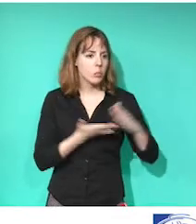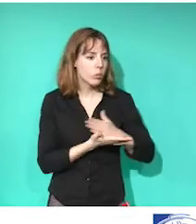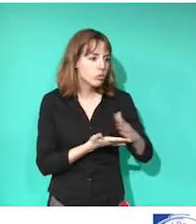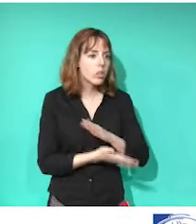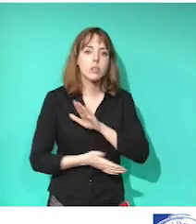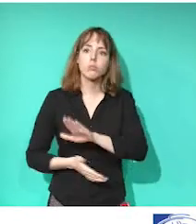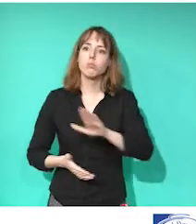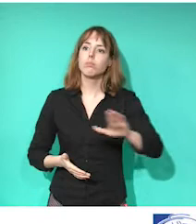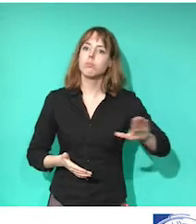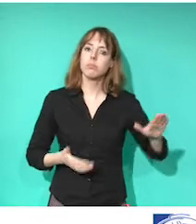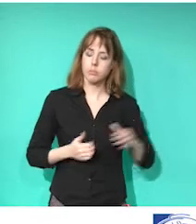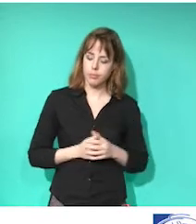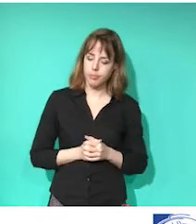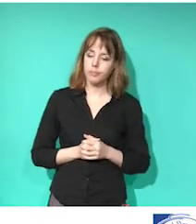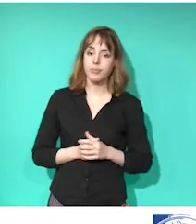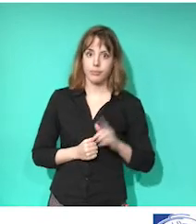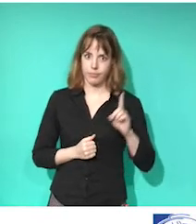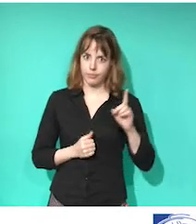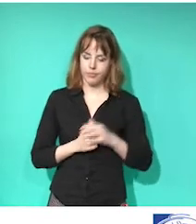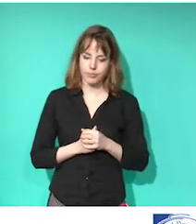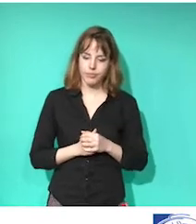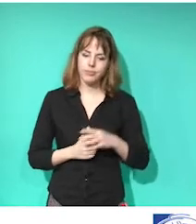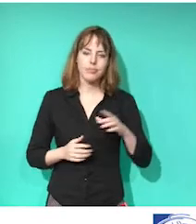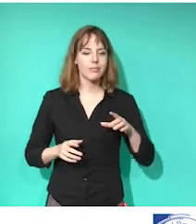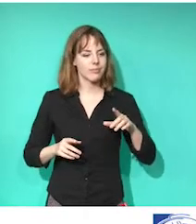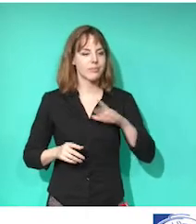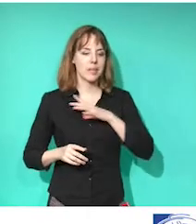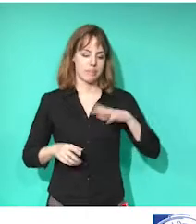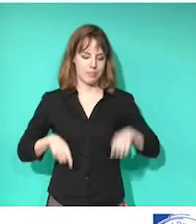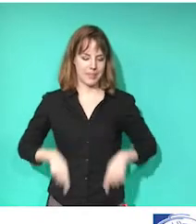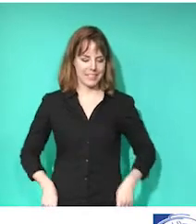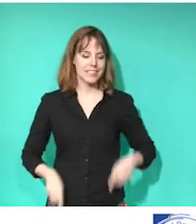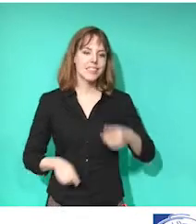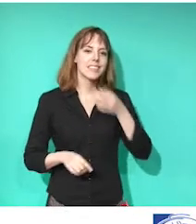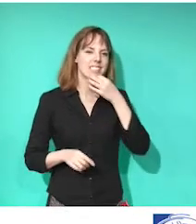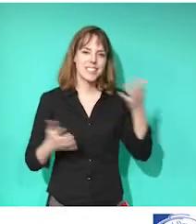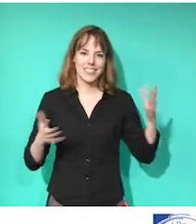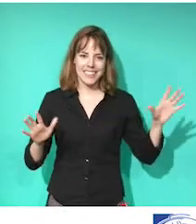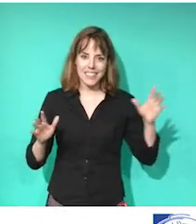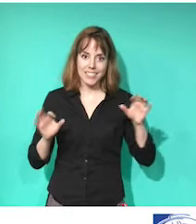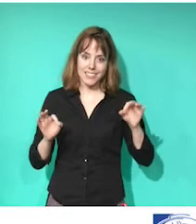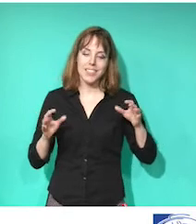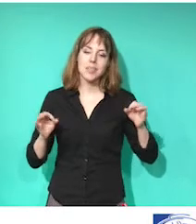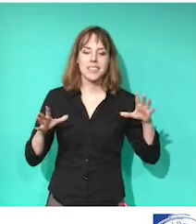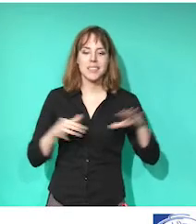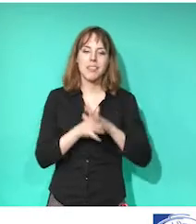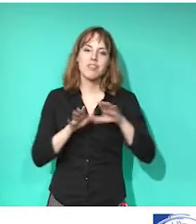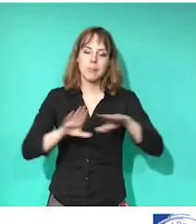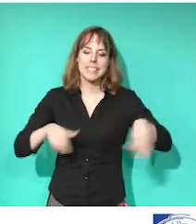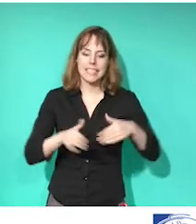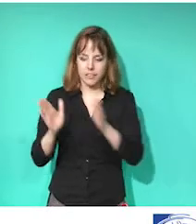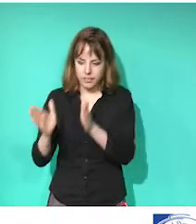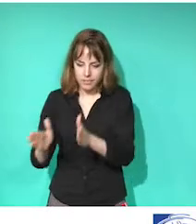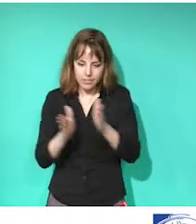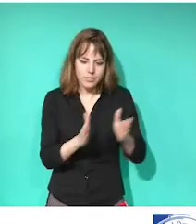et nous le savons bien. Mais pour reprendre une expression de Madame la Ministre, on est tous un peu dans nos couloirs de nage. Donc il y a le couloir des violences, le couloir de l'égalité,